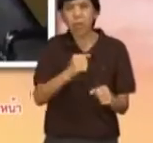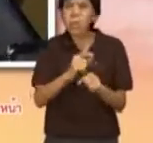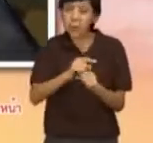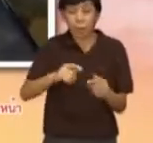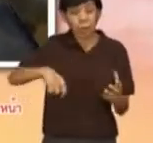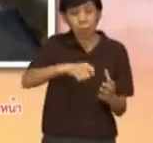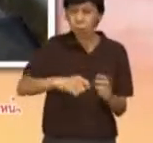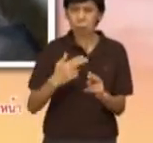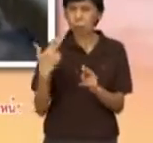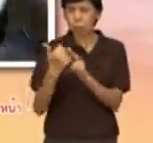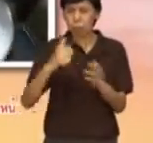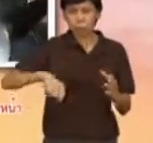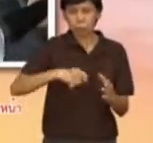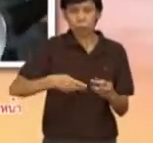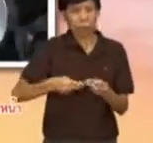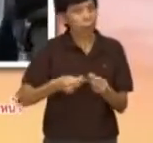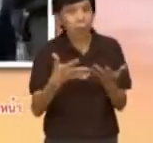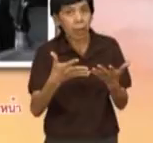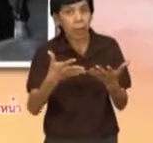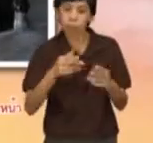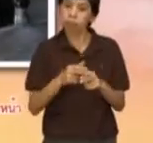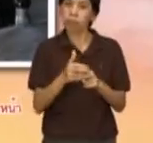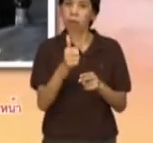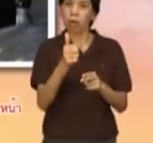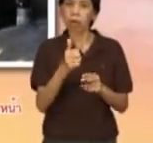ายๆกับเกรด A ว่างั้นเถอะ